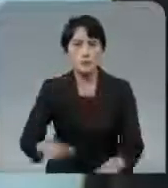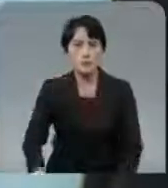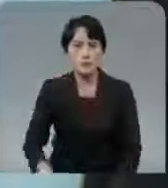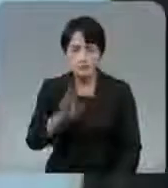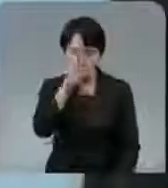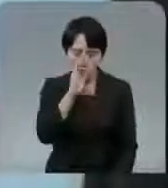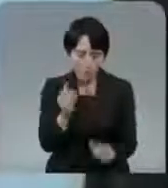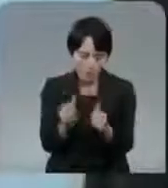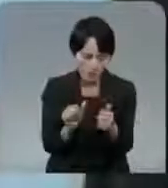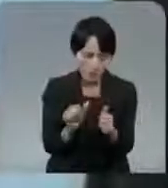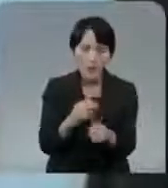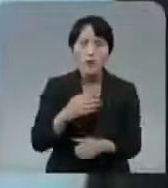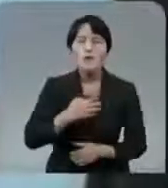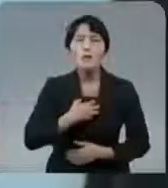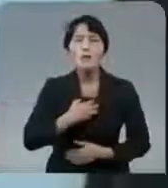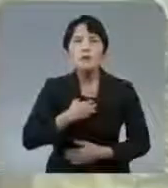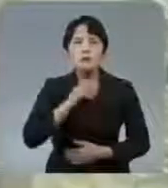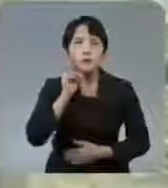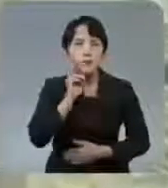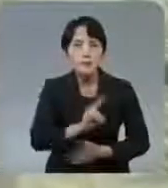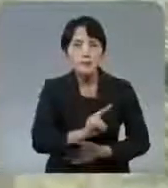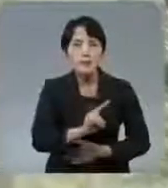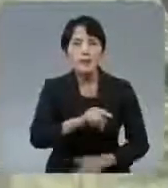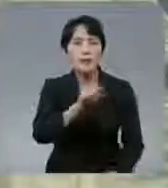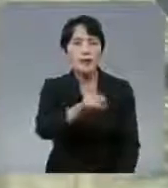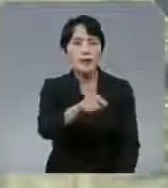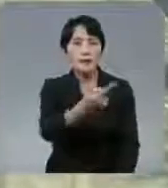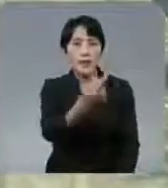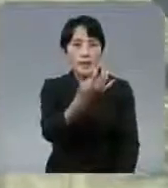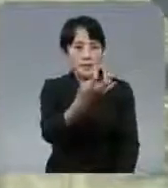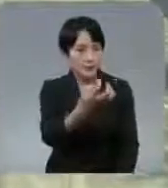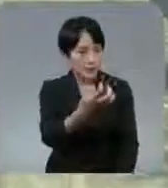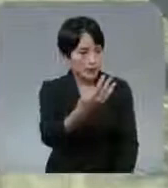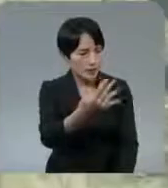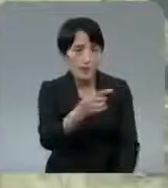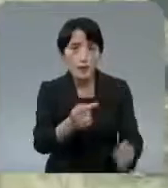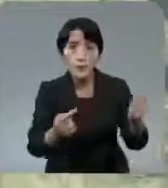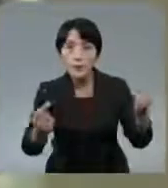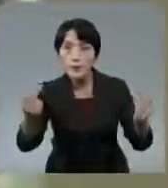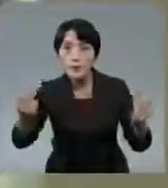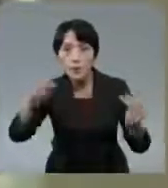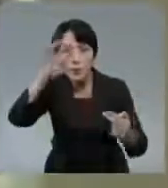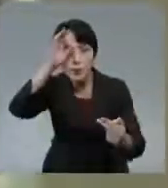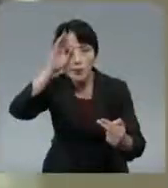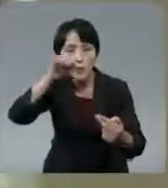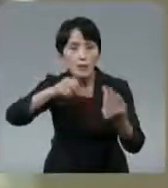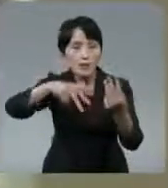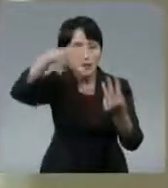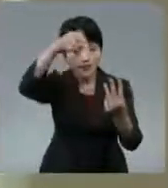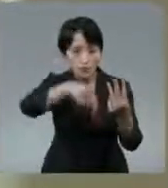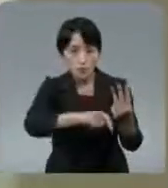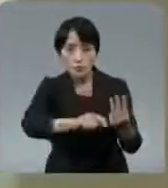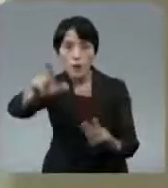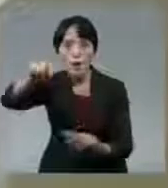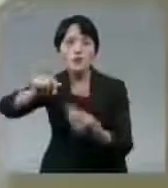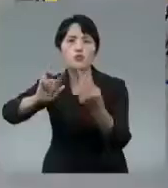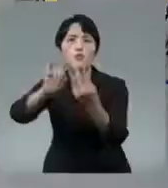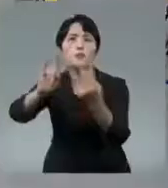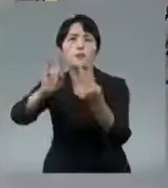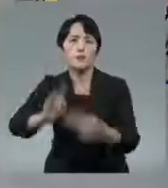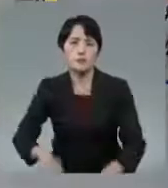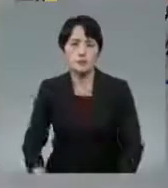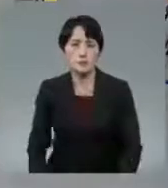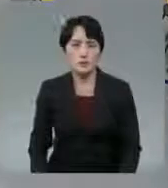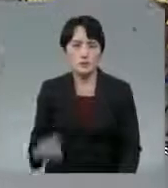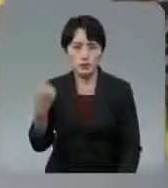in den gebieten außerhalb der hauptstadtregion lag seit über einer woche stets über der 500er marke in der provinz